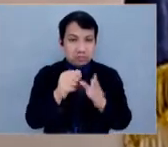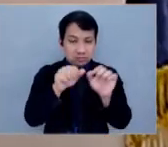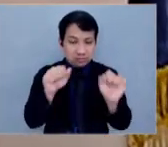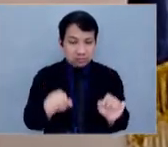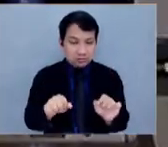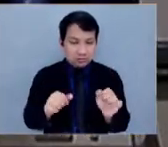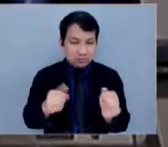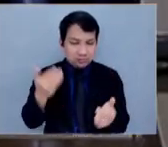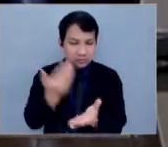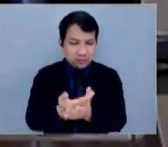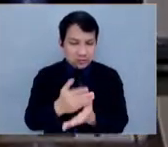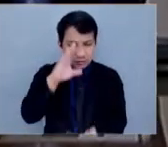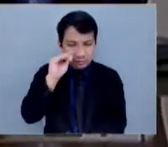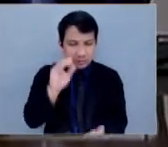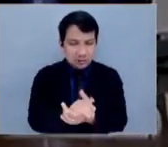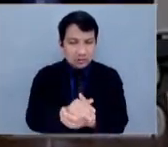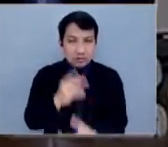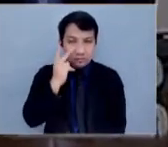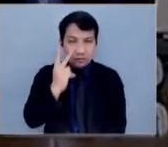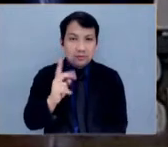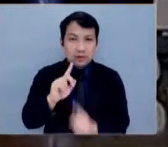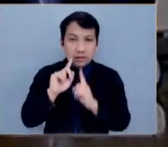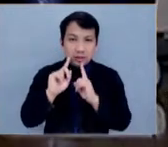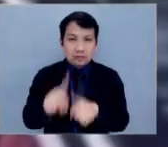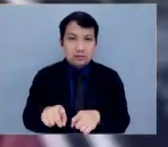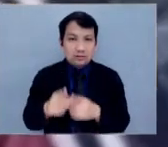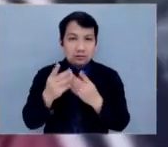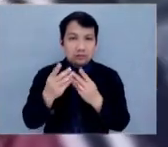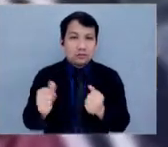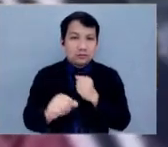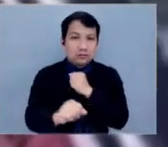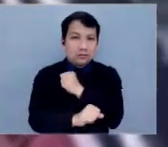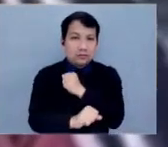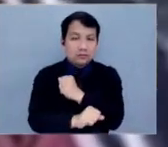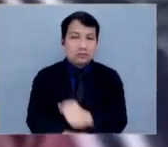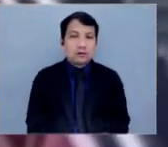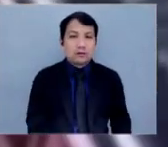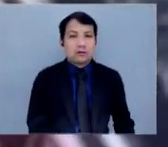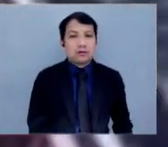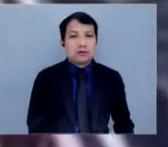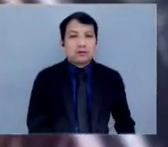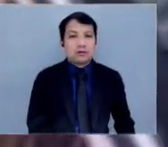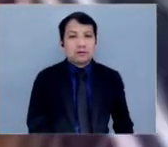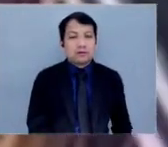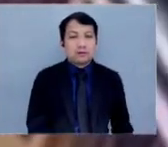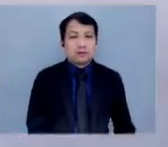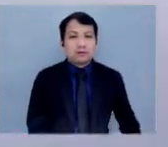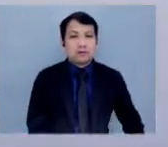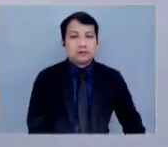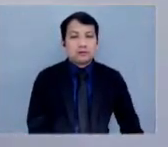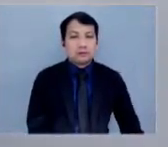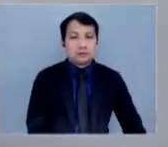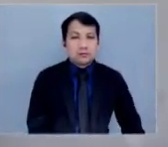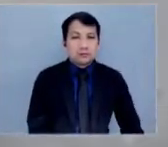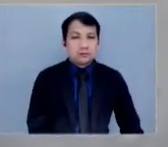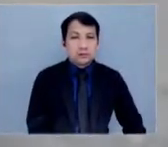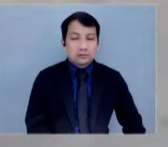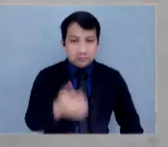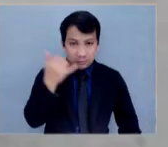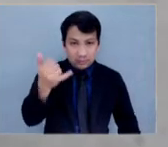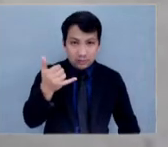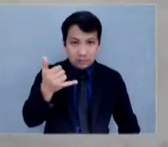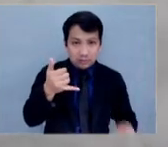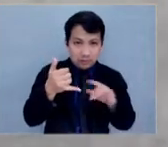ng babae para i-report din ang pagnanakaw. Hanggang sa napatunayan sa mga kuha ng CCTV na ang lalaking